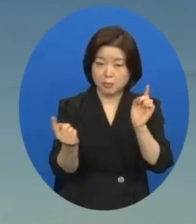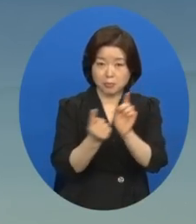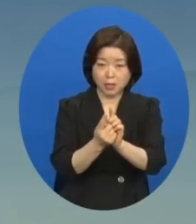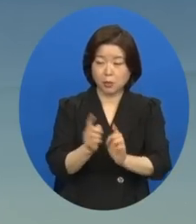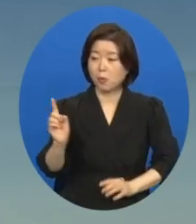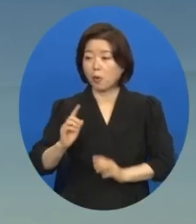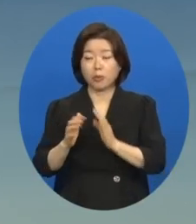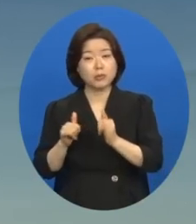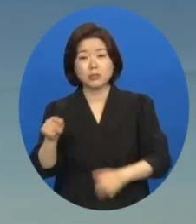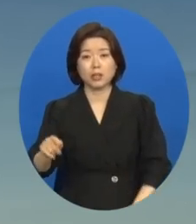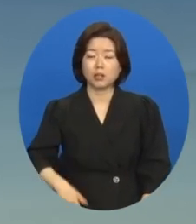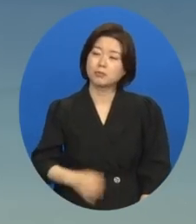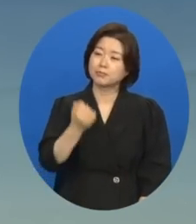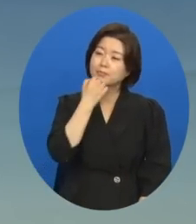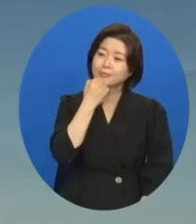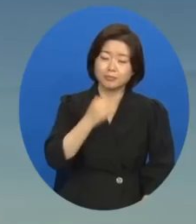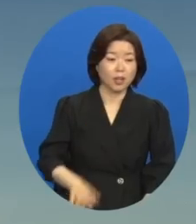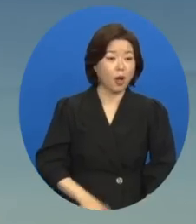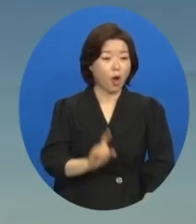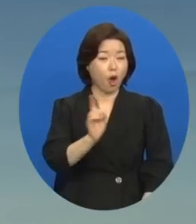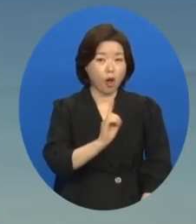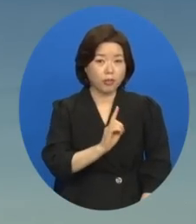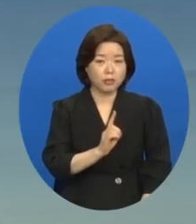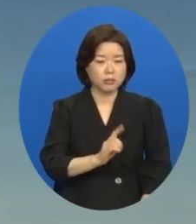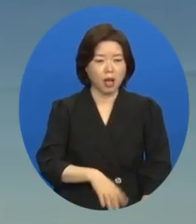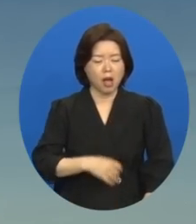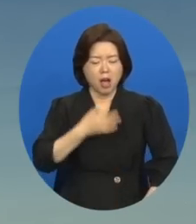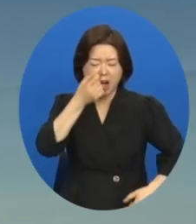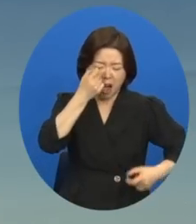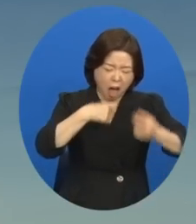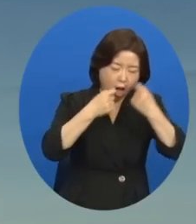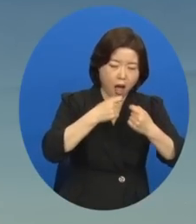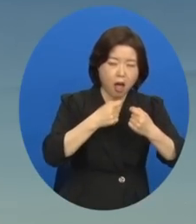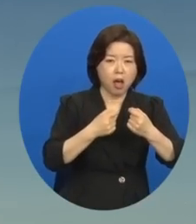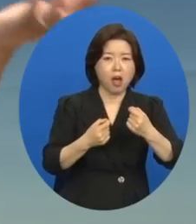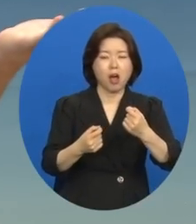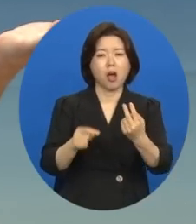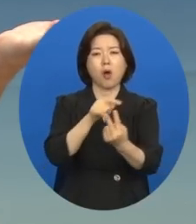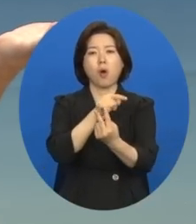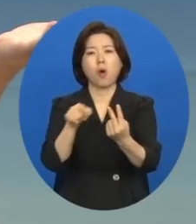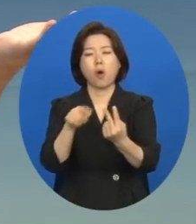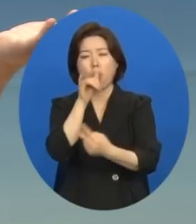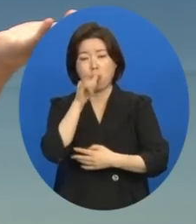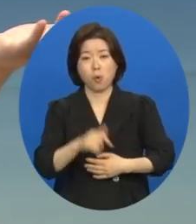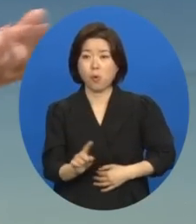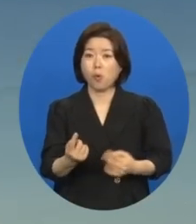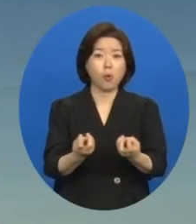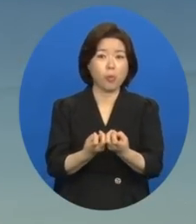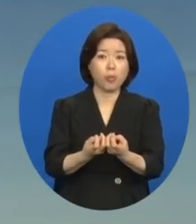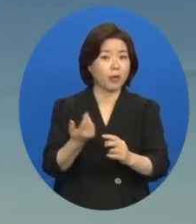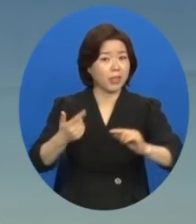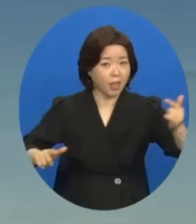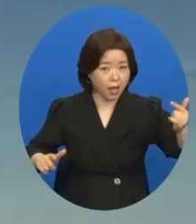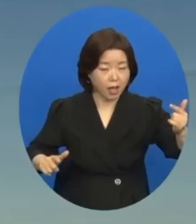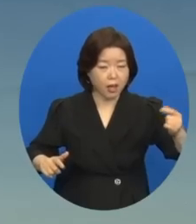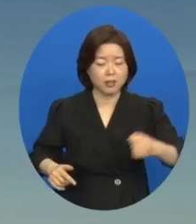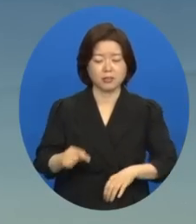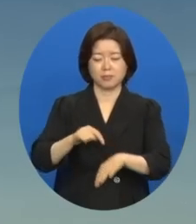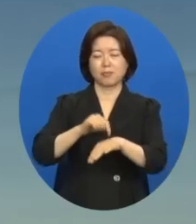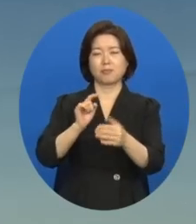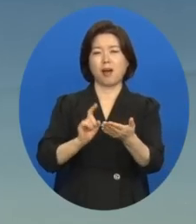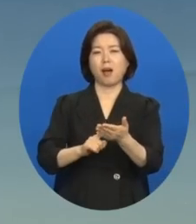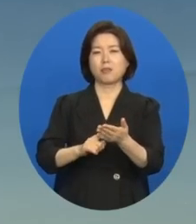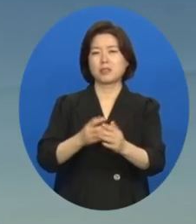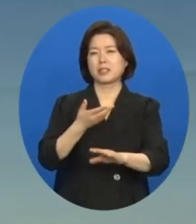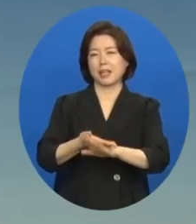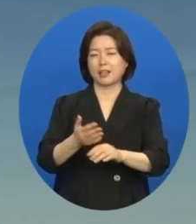어떤 사람은 웃고 어떤 사람은 통곡을 하잖아요. 어떻게 그럴 수 있죠? 마음이 다르기 때문에